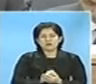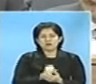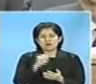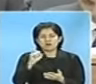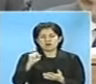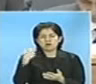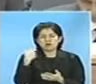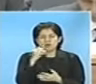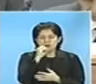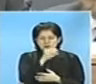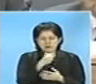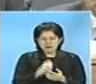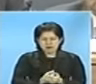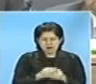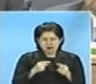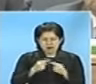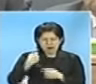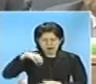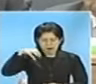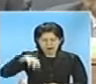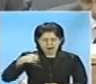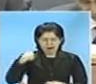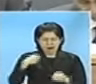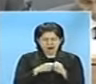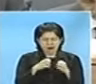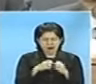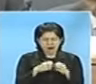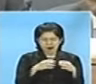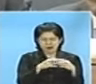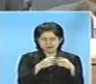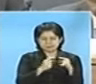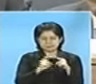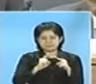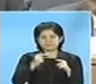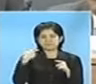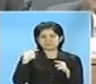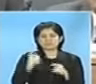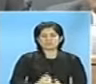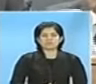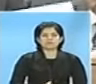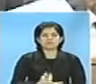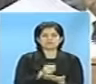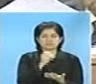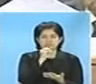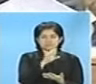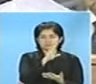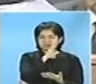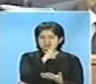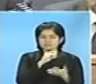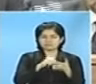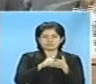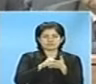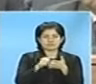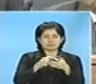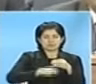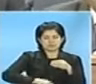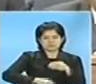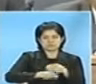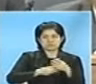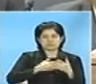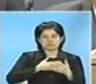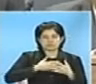การไปก้าวก่ายวงการอื่นผลพวงจากตุลาการพิวัตรถ้าหากมีการแก้ไขเพิ่มเติมในประเด็นนี้ผ